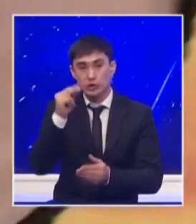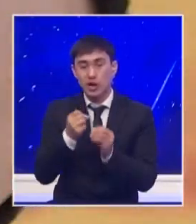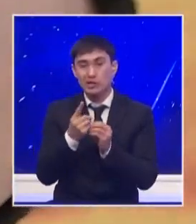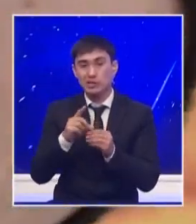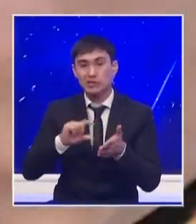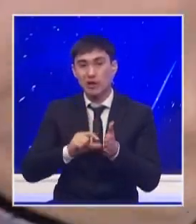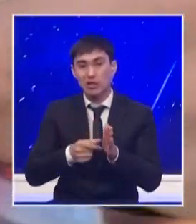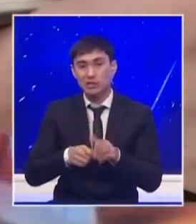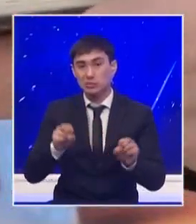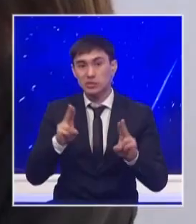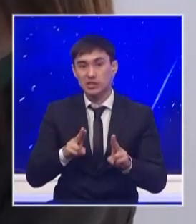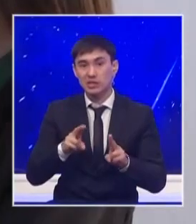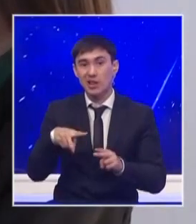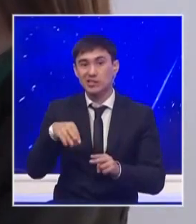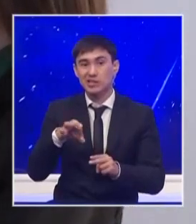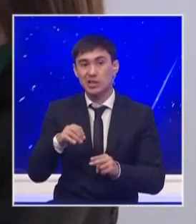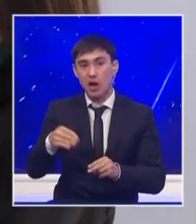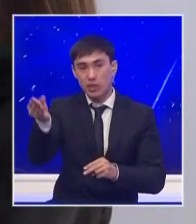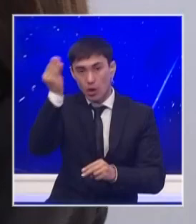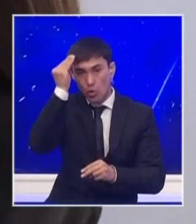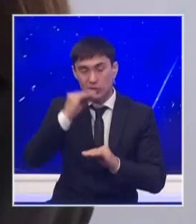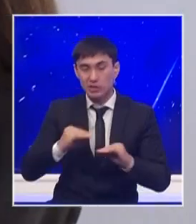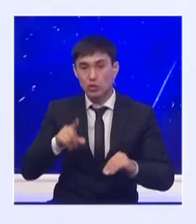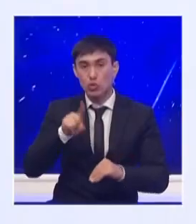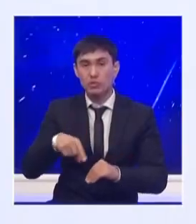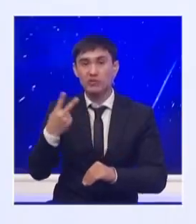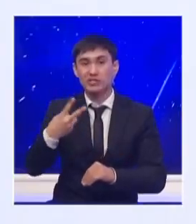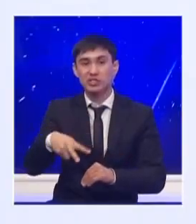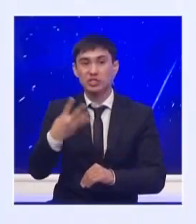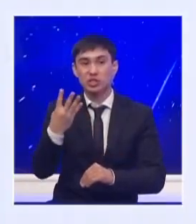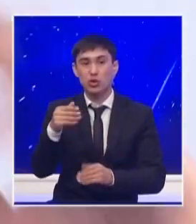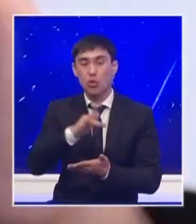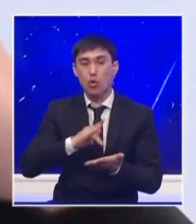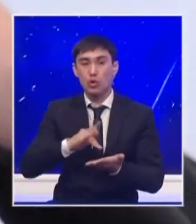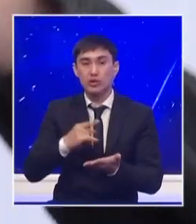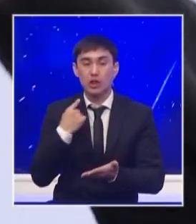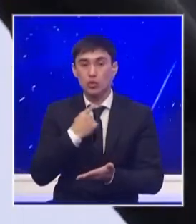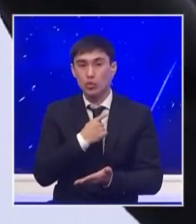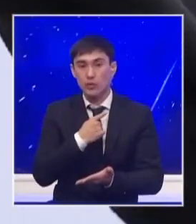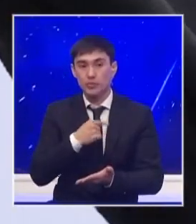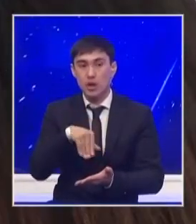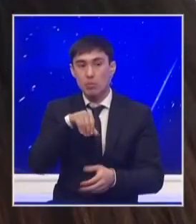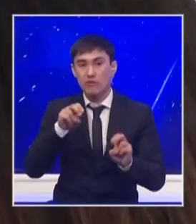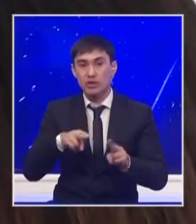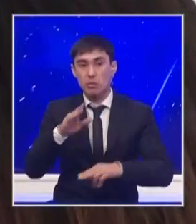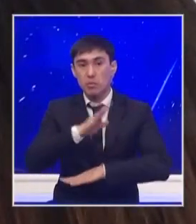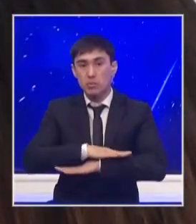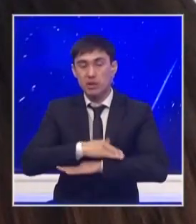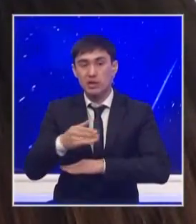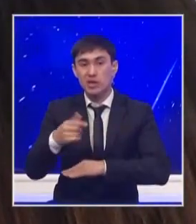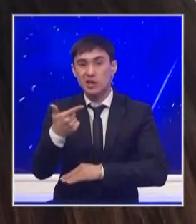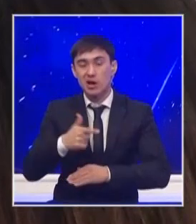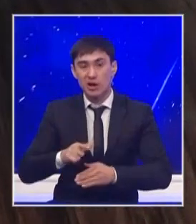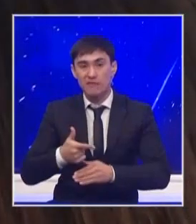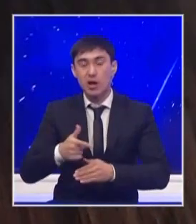11 класса специализированного лицея для одарённых детей номера 24 города Талдыкорган профильные предметы абитуриента